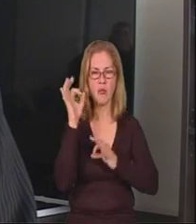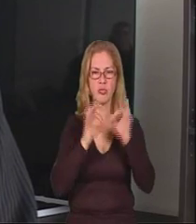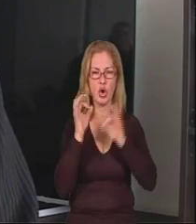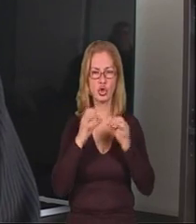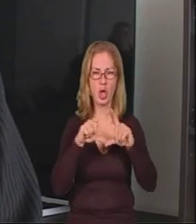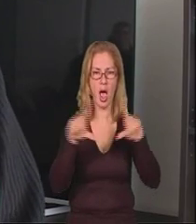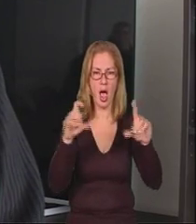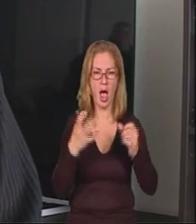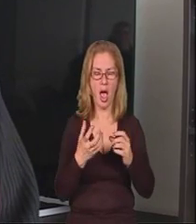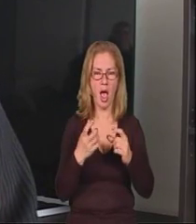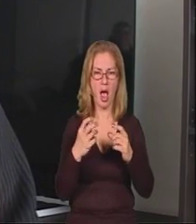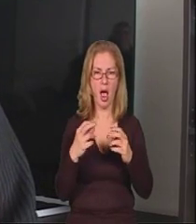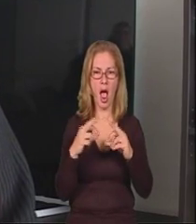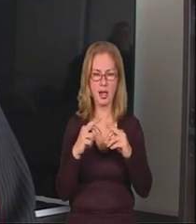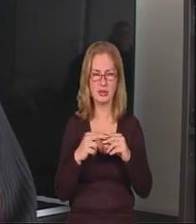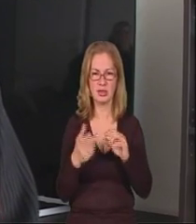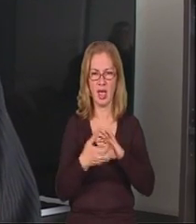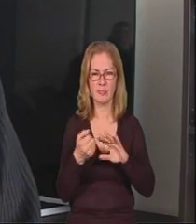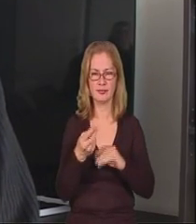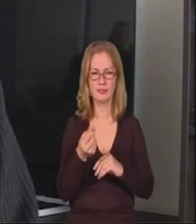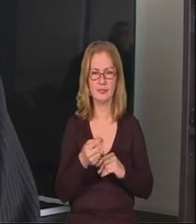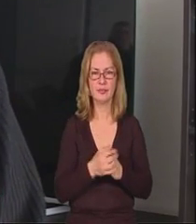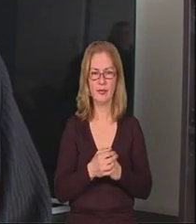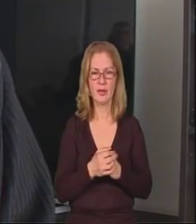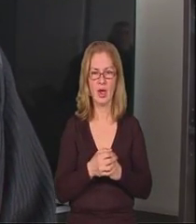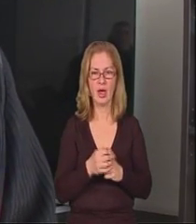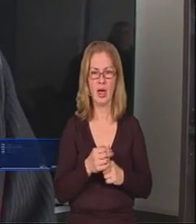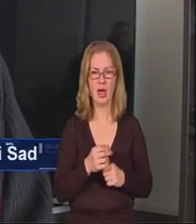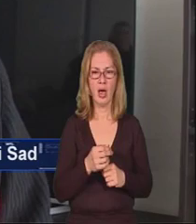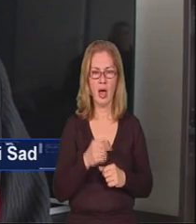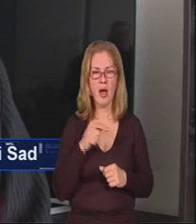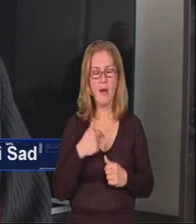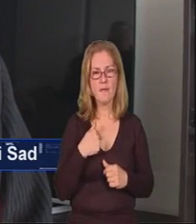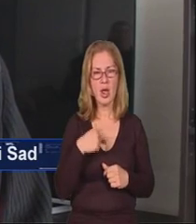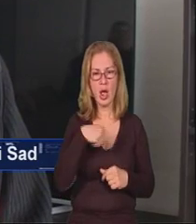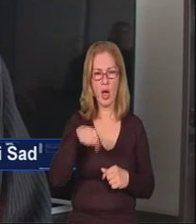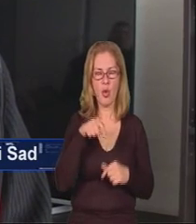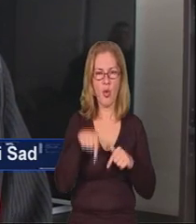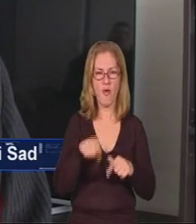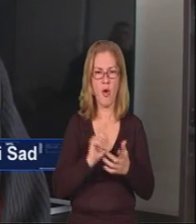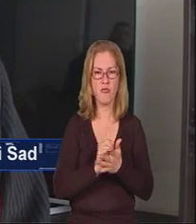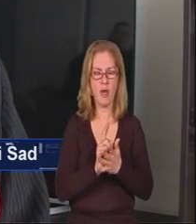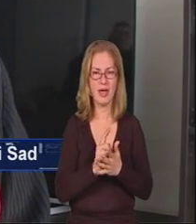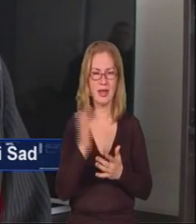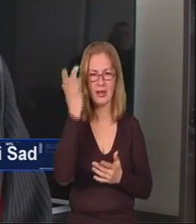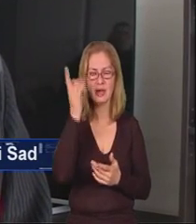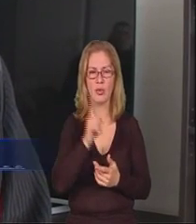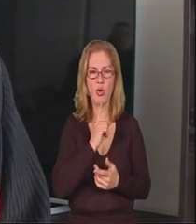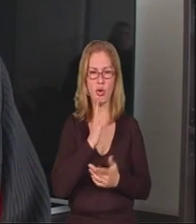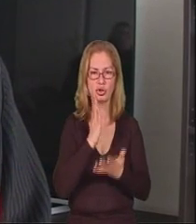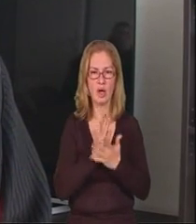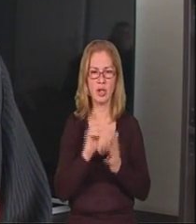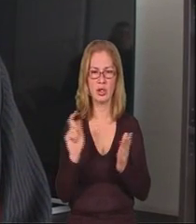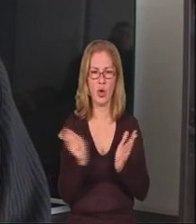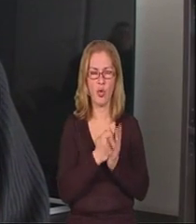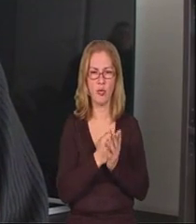99,38% akcija, tako da faktički je 100% država Srbije u pitanju. I mi u ovom momentu ne možemo znati ko će biti kupac,